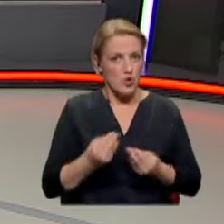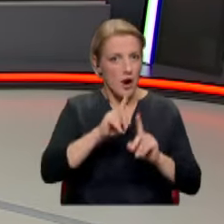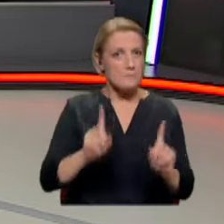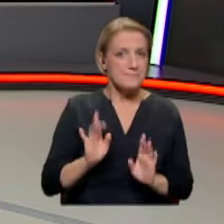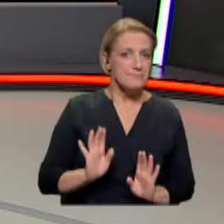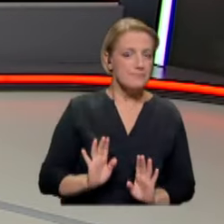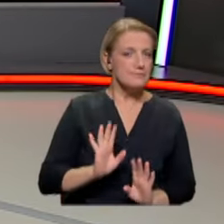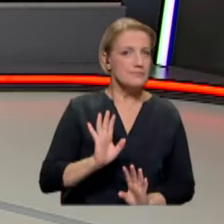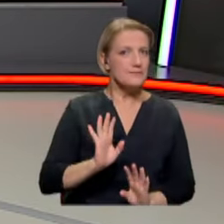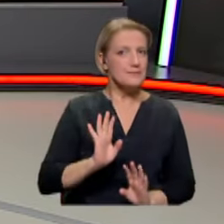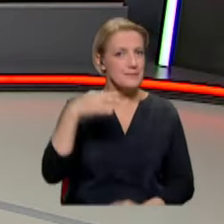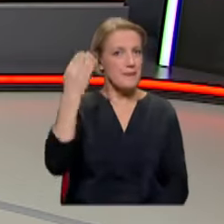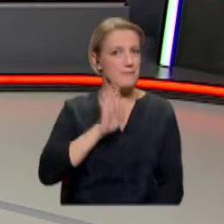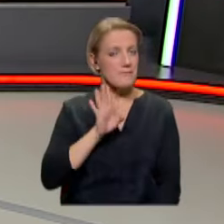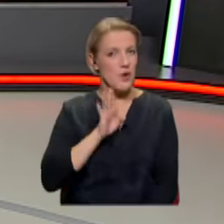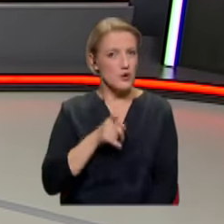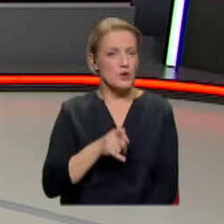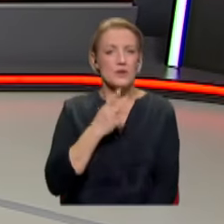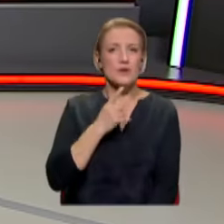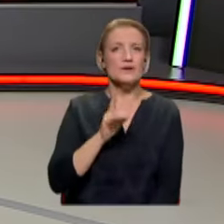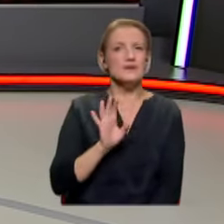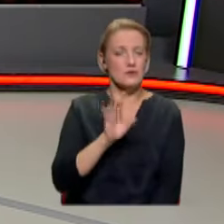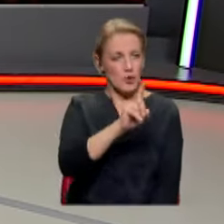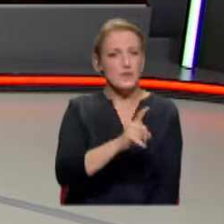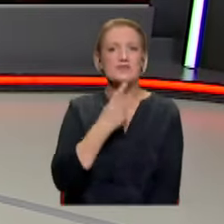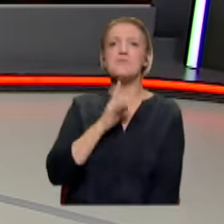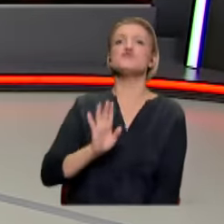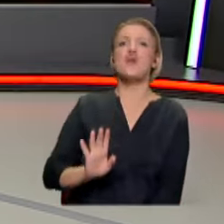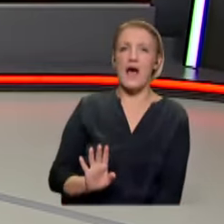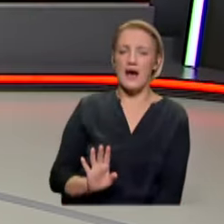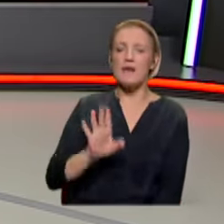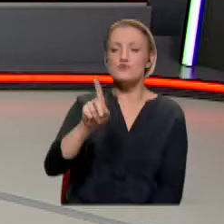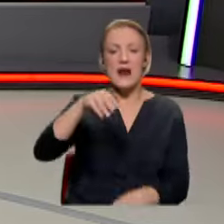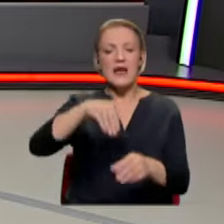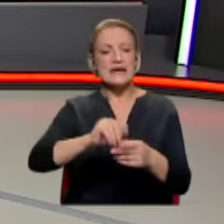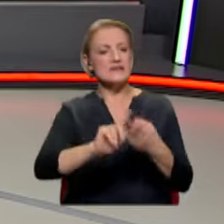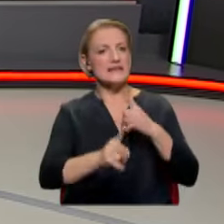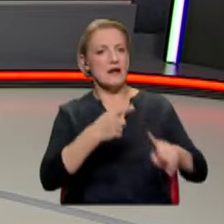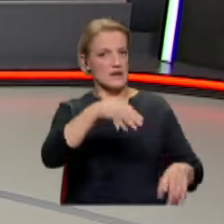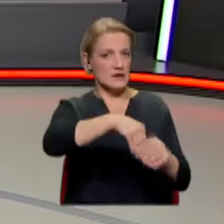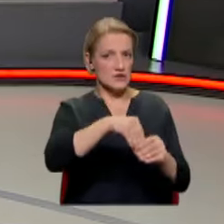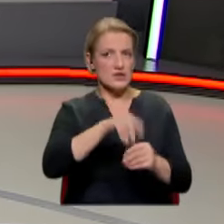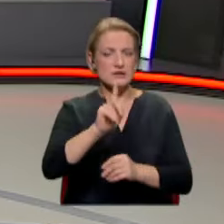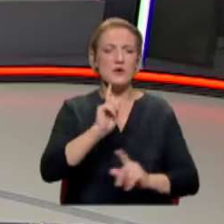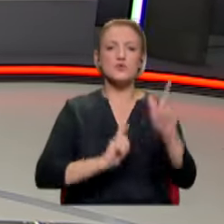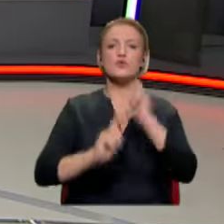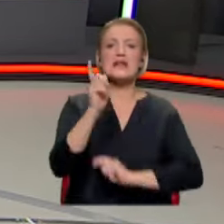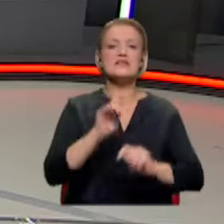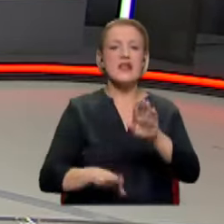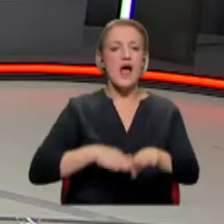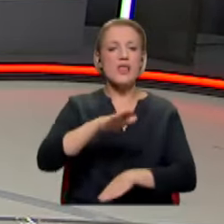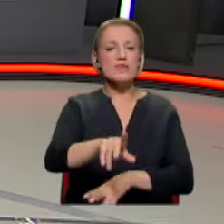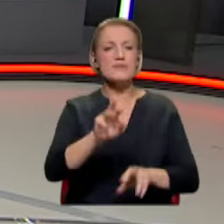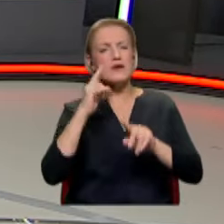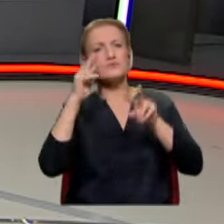oluyor muyum bana da diyecek mi demeyecek Tabii ki çünkü bunlar iç Siyasette kullanışlı adımlar gibi